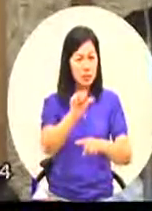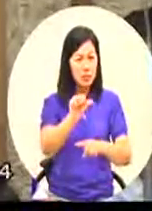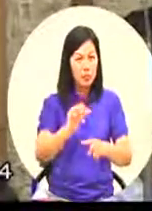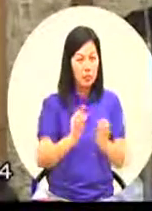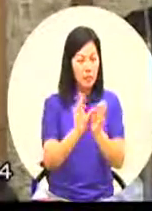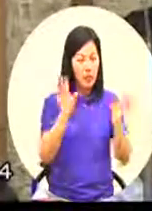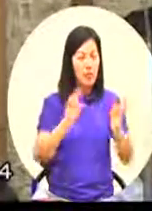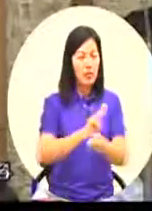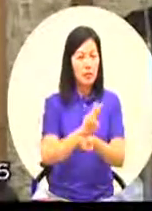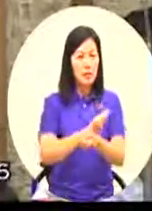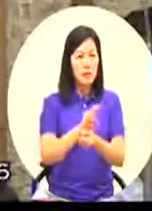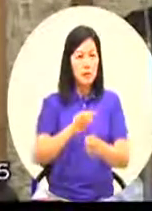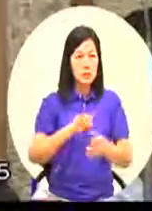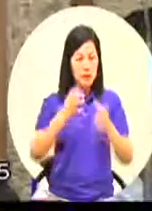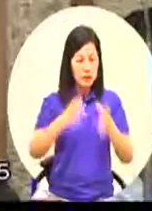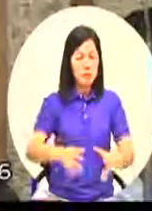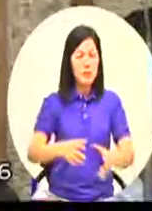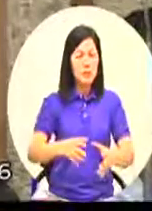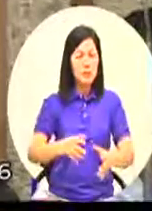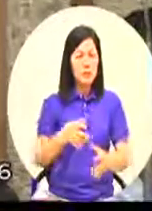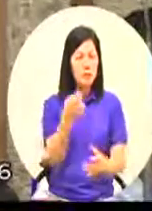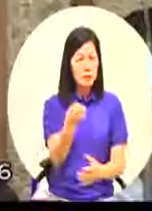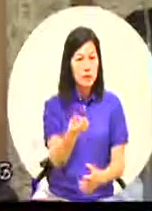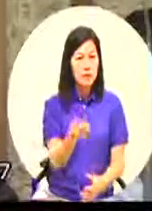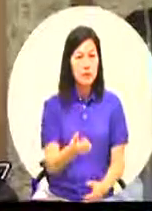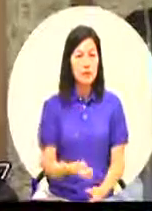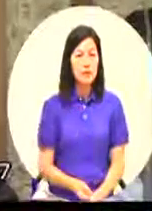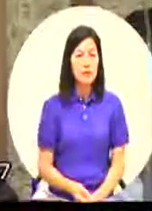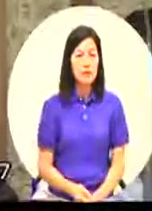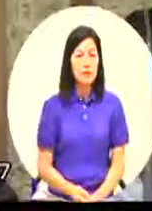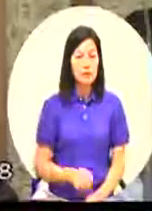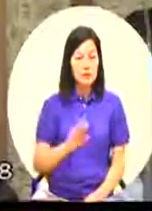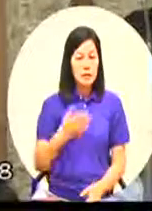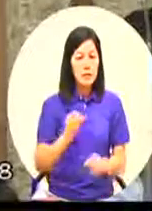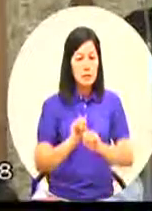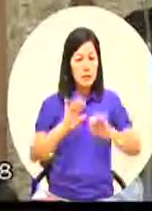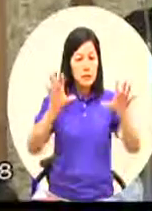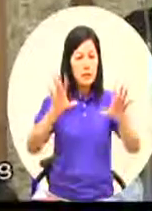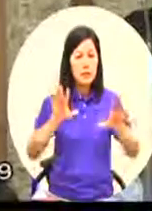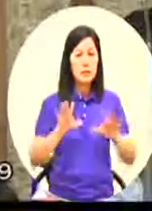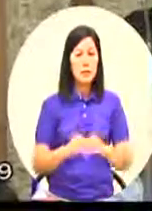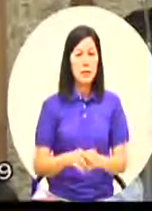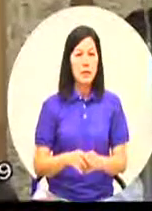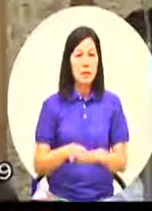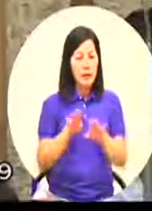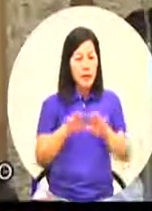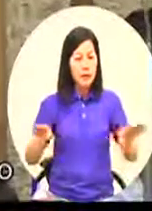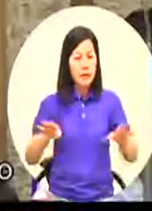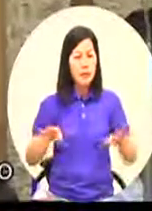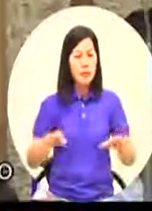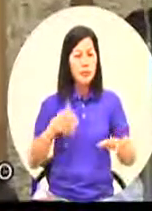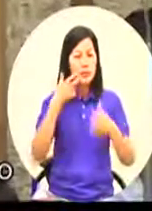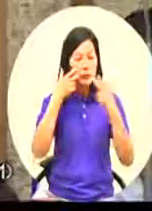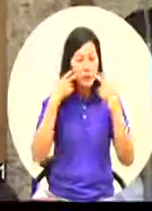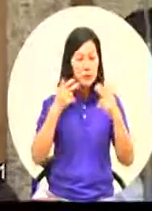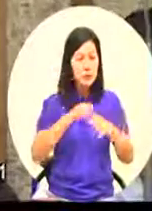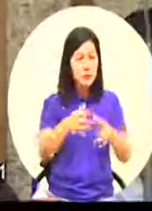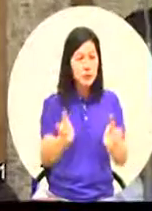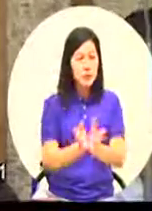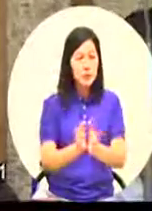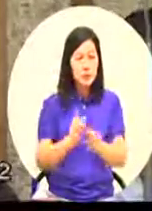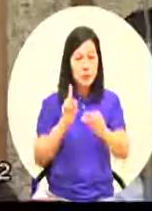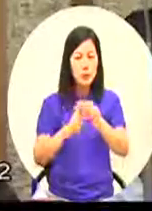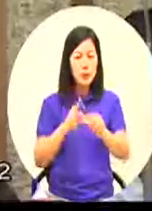的件数本身是比较少。那但是我们接着说，茂林的发展在我们安全部落计划里面，我们仍然争取中